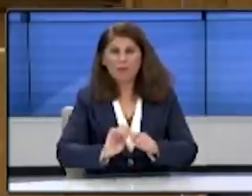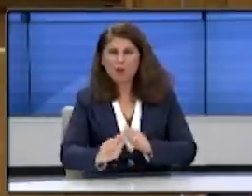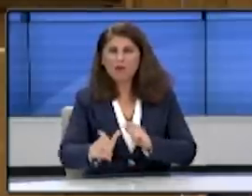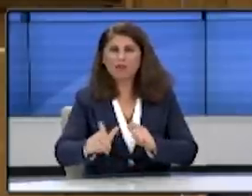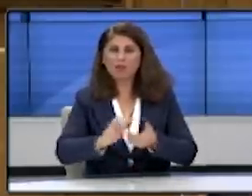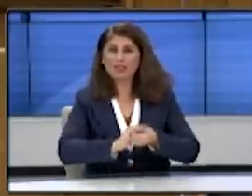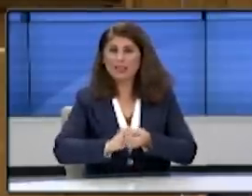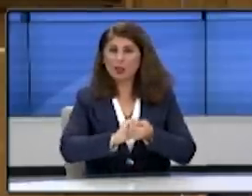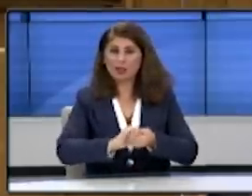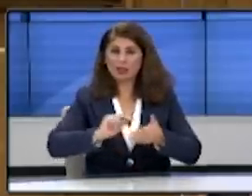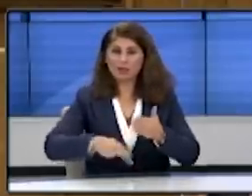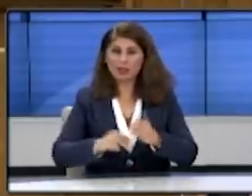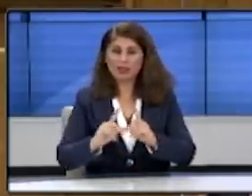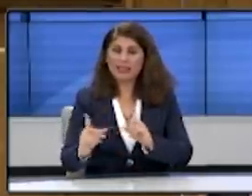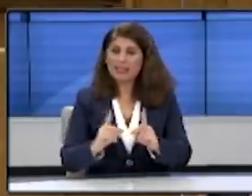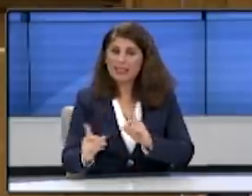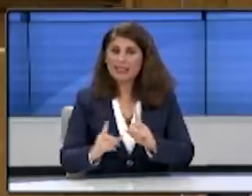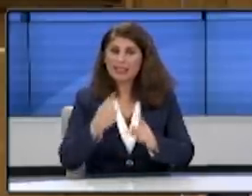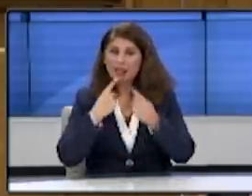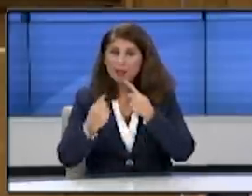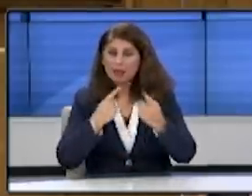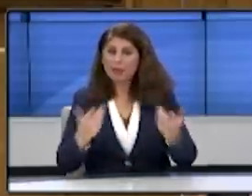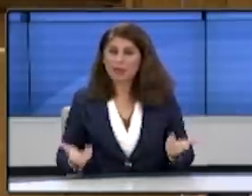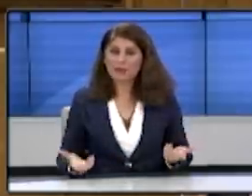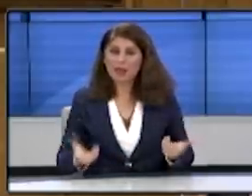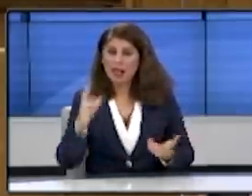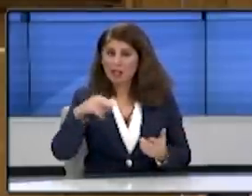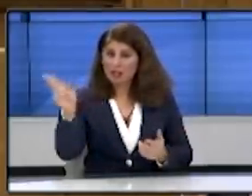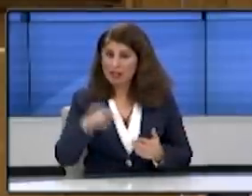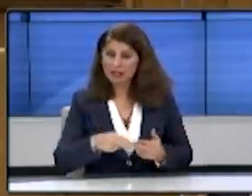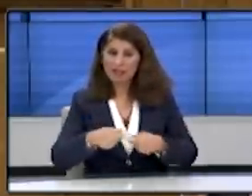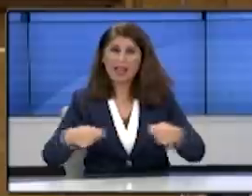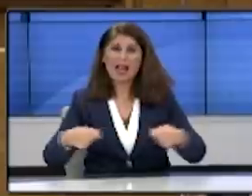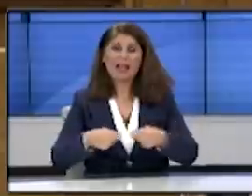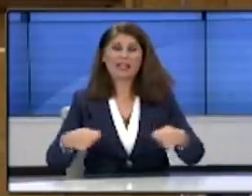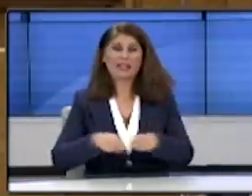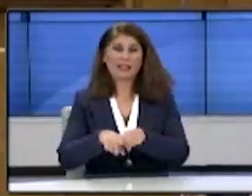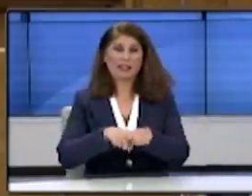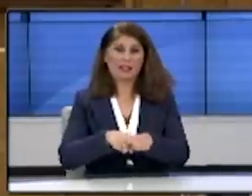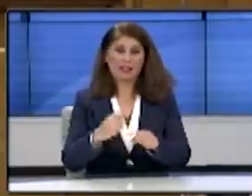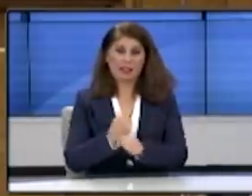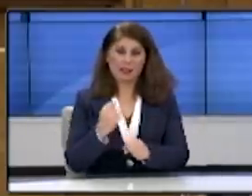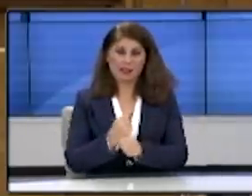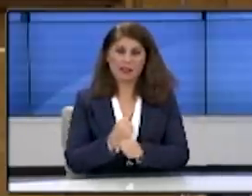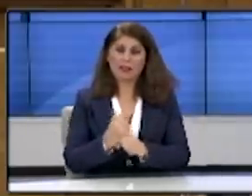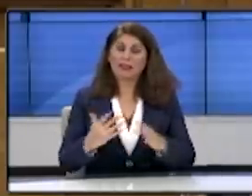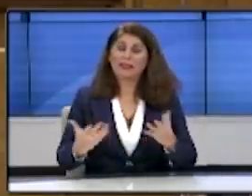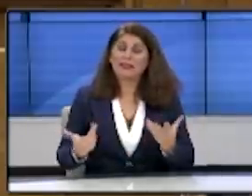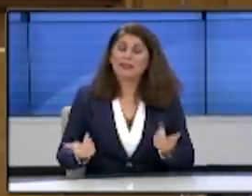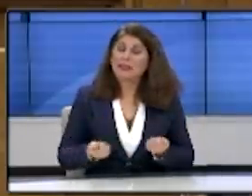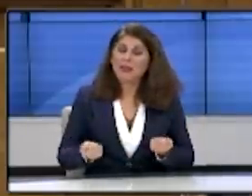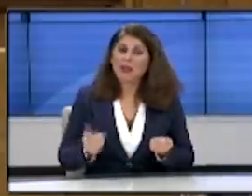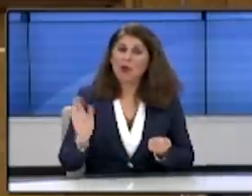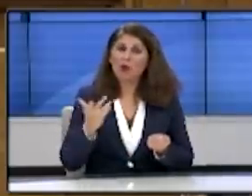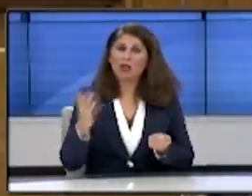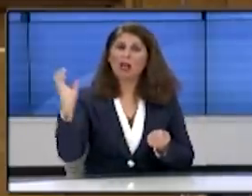συλλογικές συμβάσεις και τις αντίστοιχες διαπραγματεύσεις. Θα καταργηθούν οι ελαστικές σχέσεις εργασίας. Τι θα γίνει